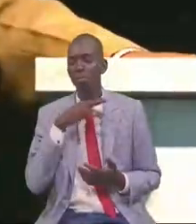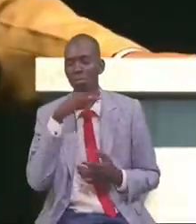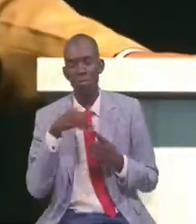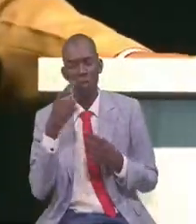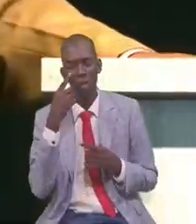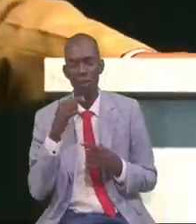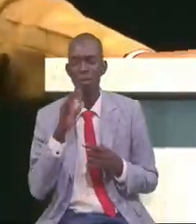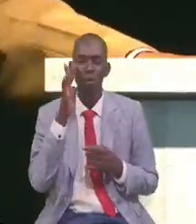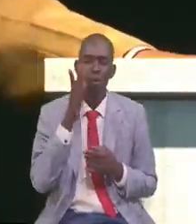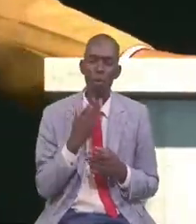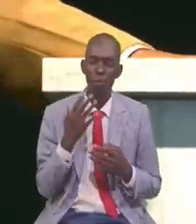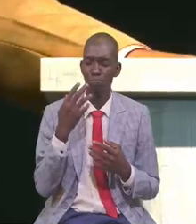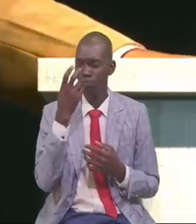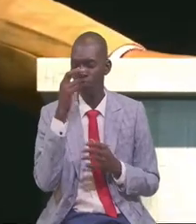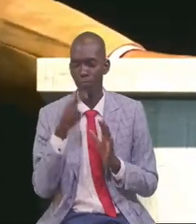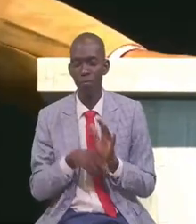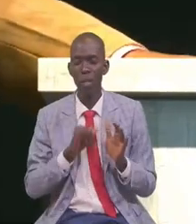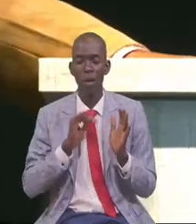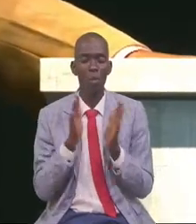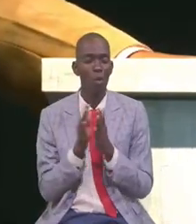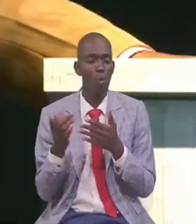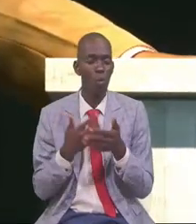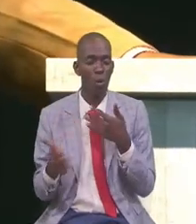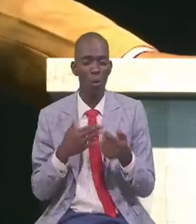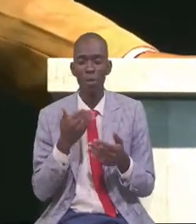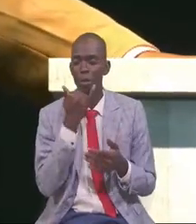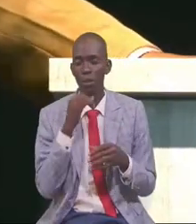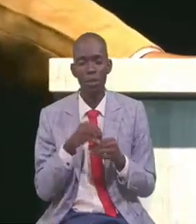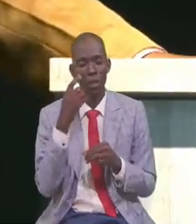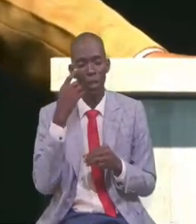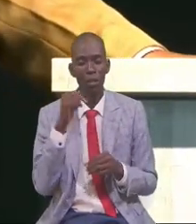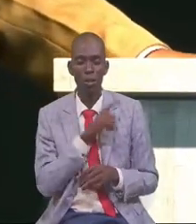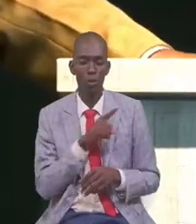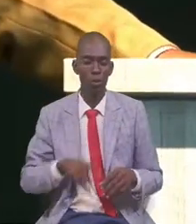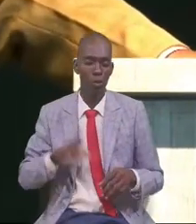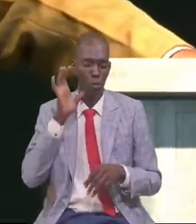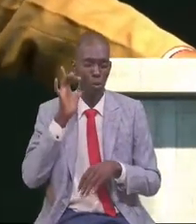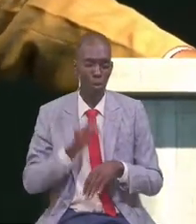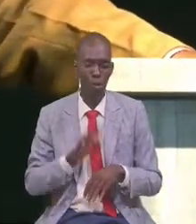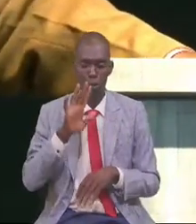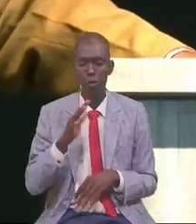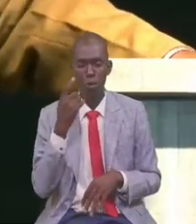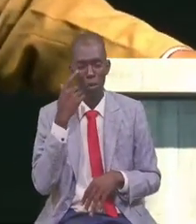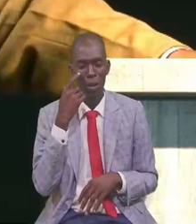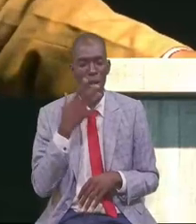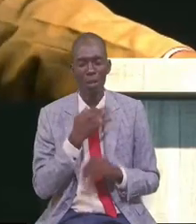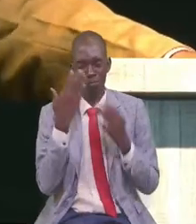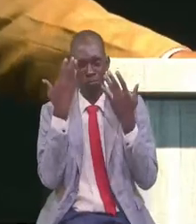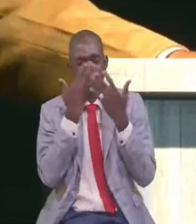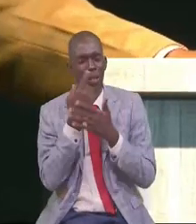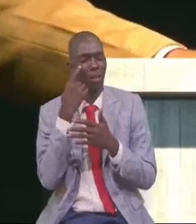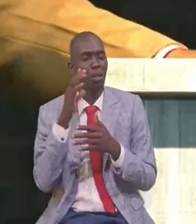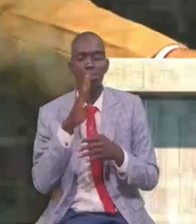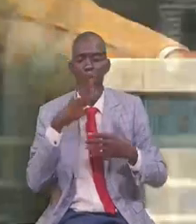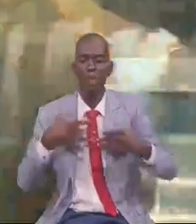nom. Je prie que le Seigneur touche vos yeux aveugles et vos yeux, votre vue affaiblie. Soyez guéris au